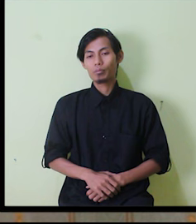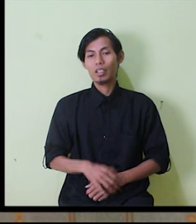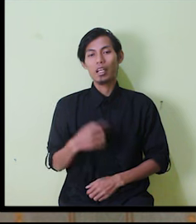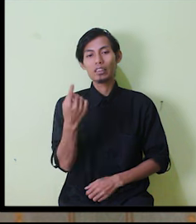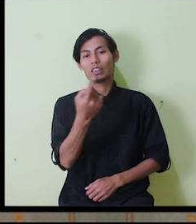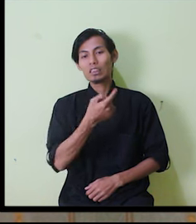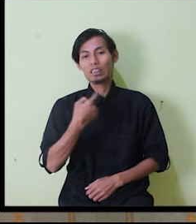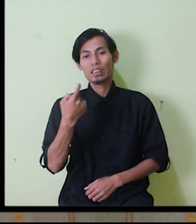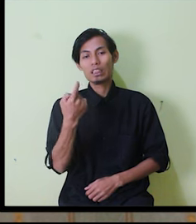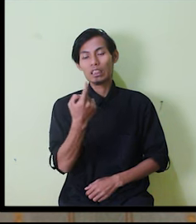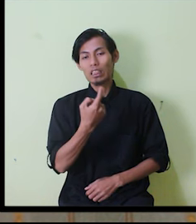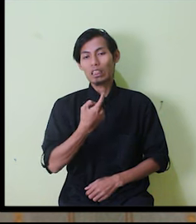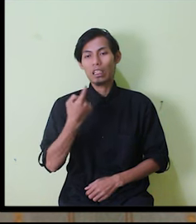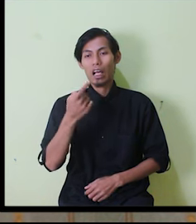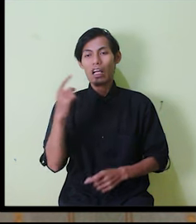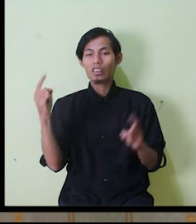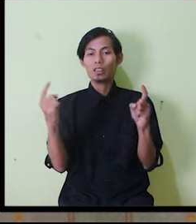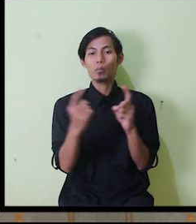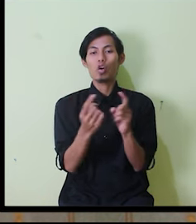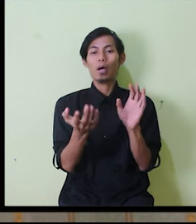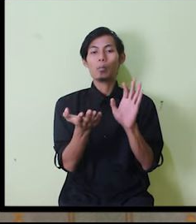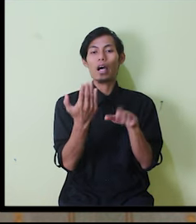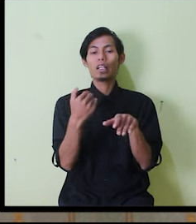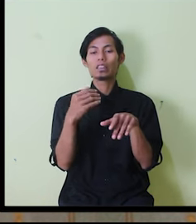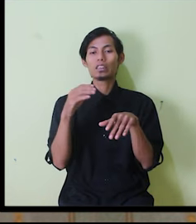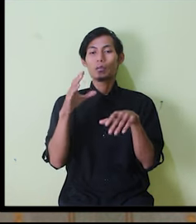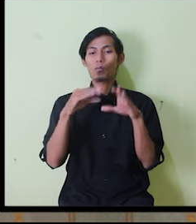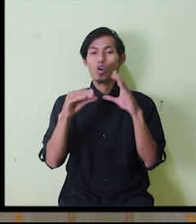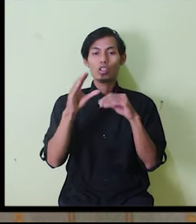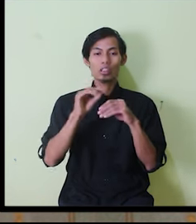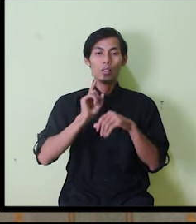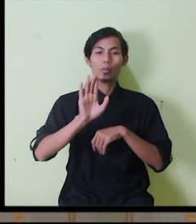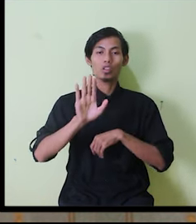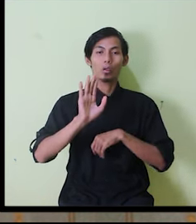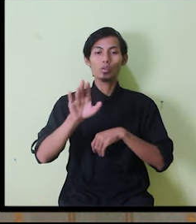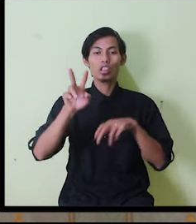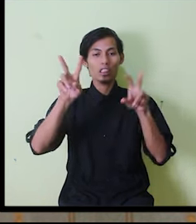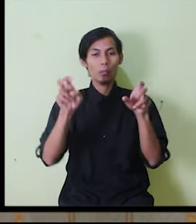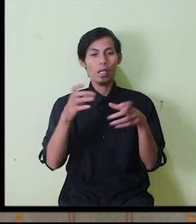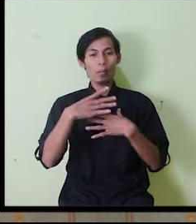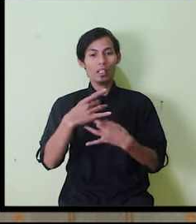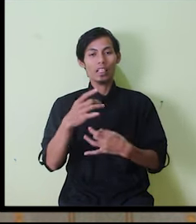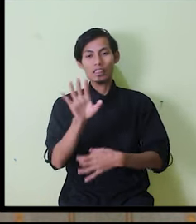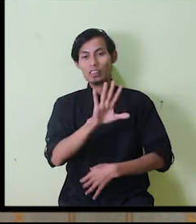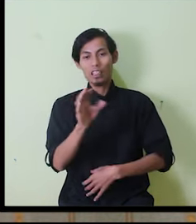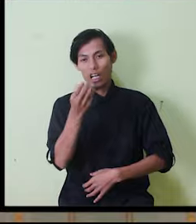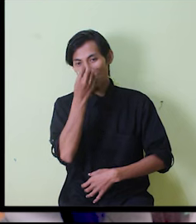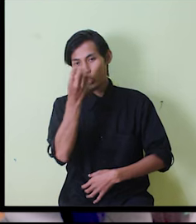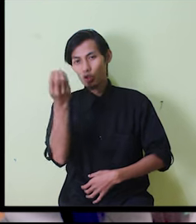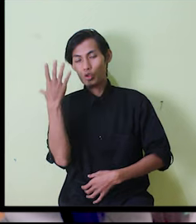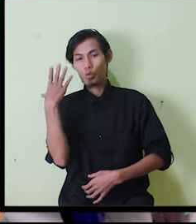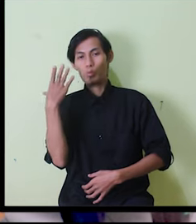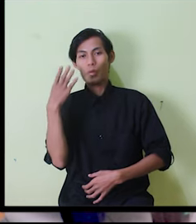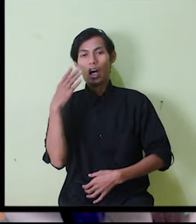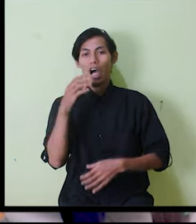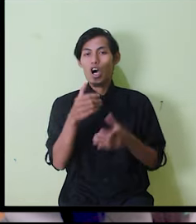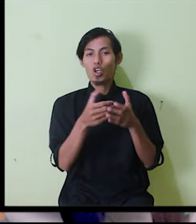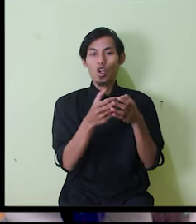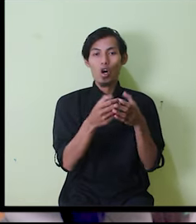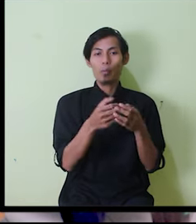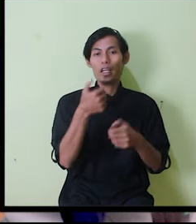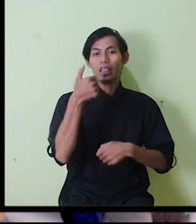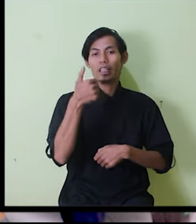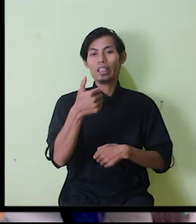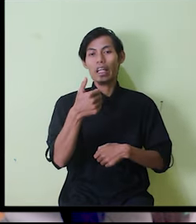tema-tema yang tidak kalah menarik jangan lupa eh like comment dan subscribe share juga ya kepada